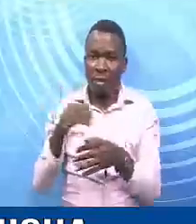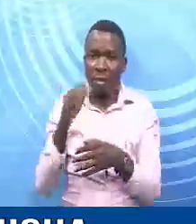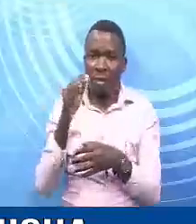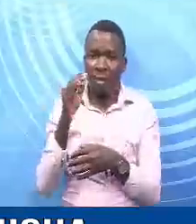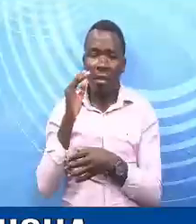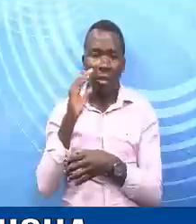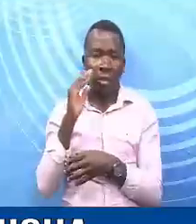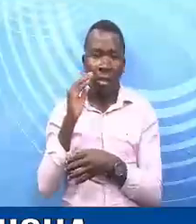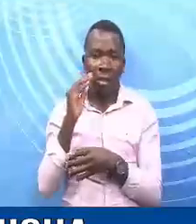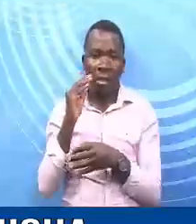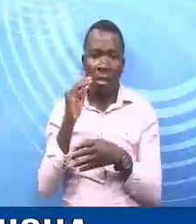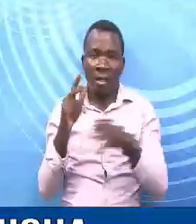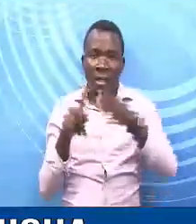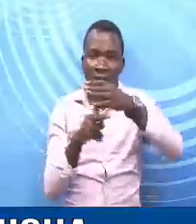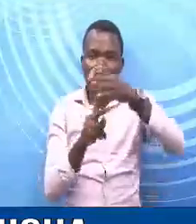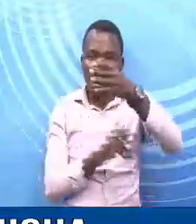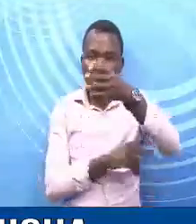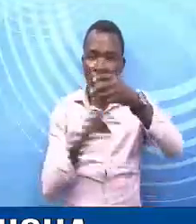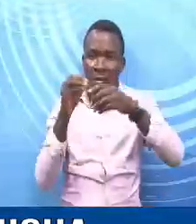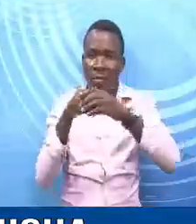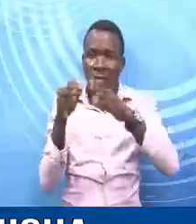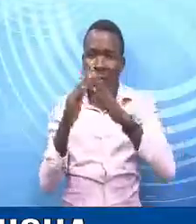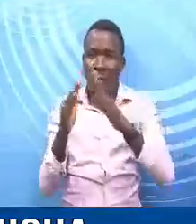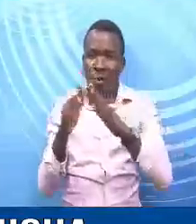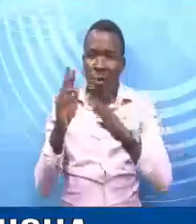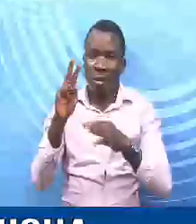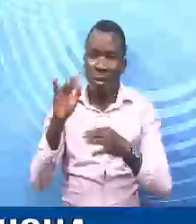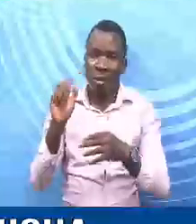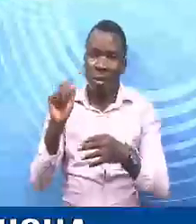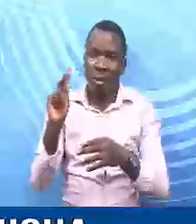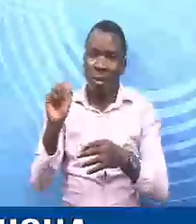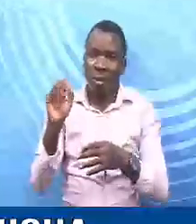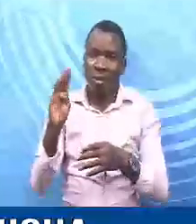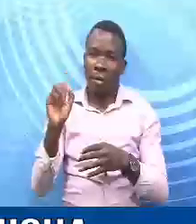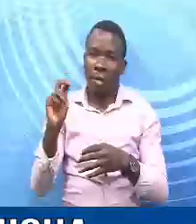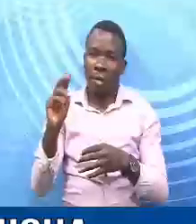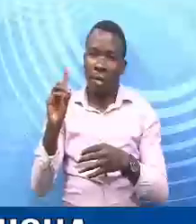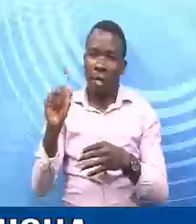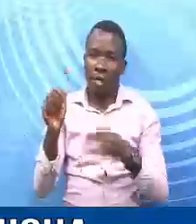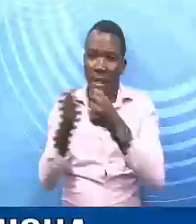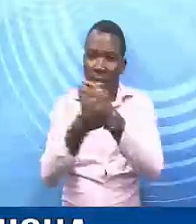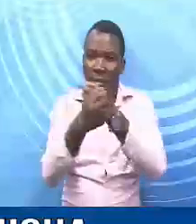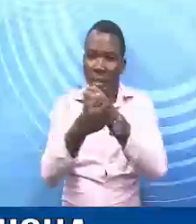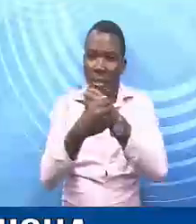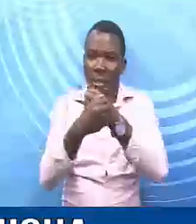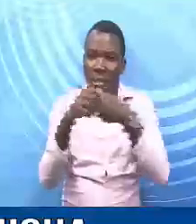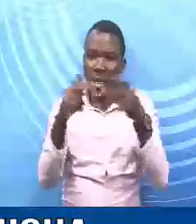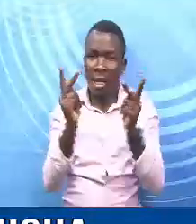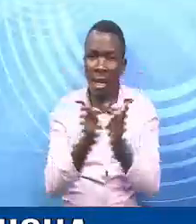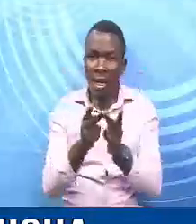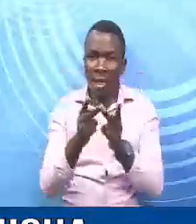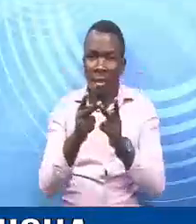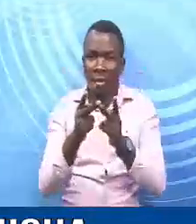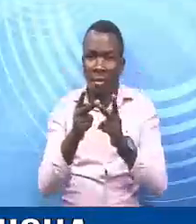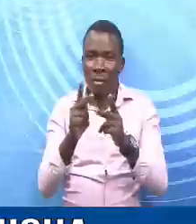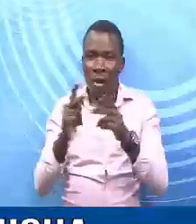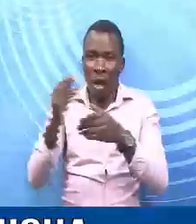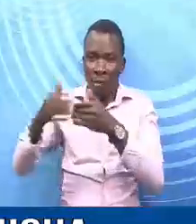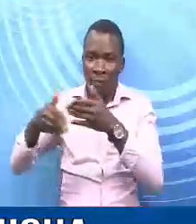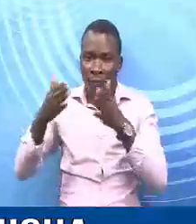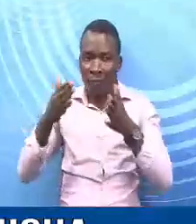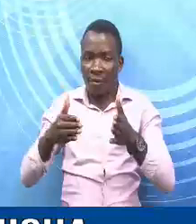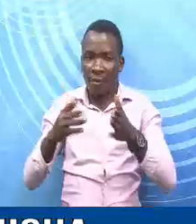Niteme riri mu mudugudu wa Nyakabanda mu kagari ka Rwangara mu murenge wa Cyanza Rwe wo mu burengerazuba bw'u Rwanda, aho atuye iryo teme bavuga ko